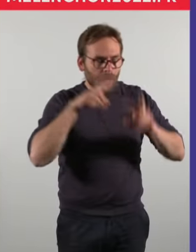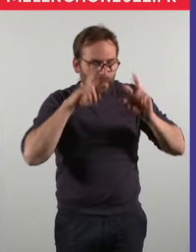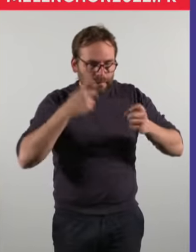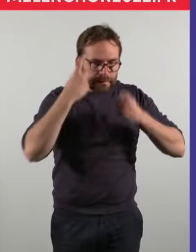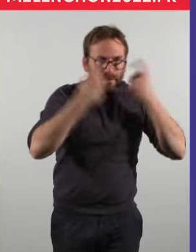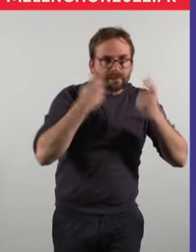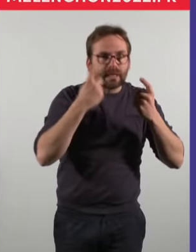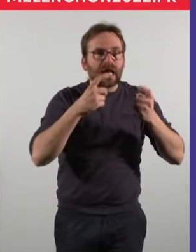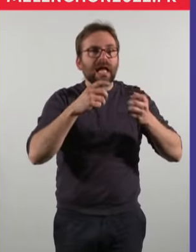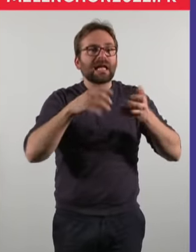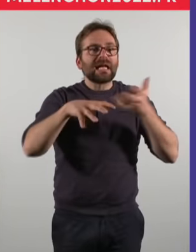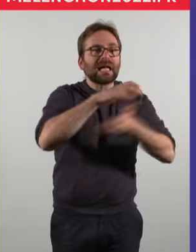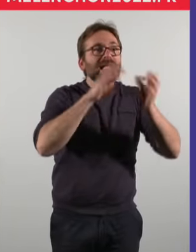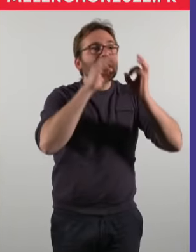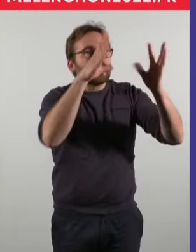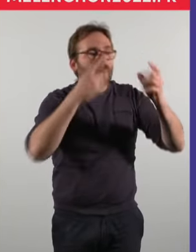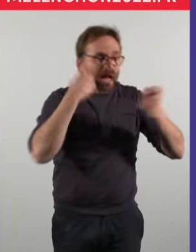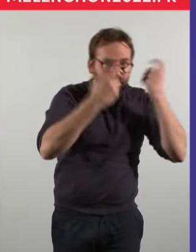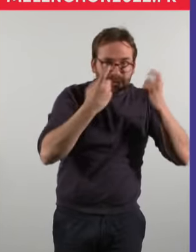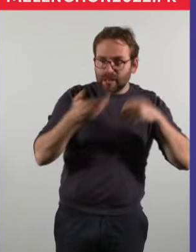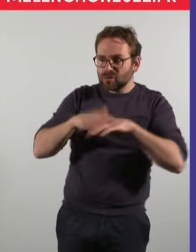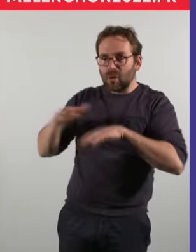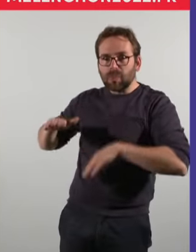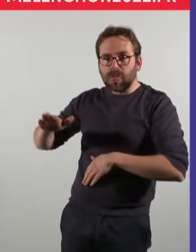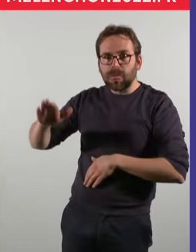issue à la crise du climat.